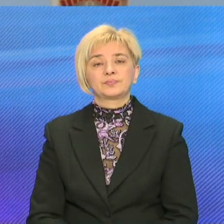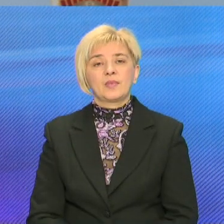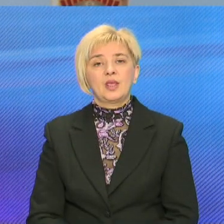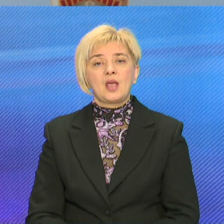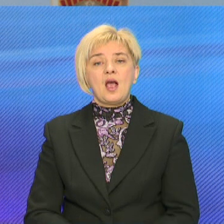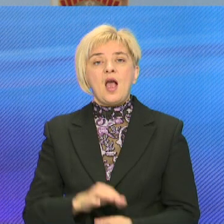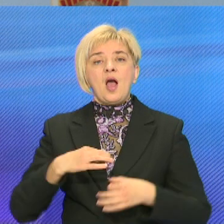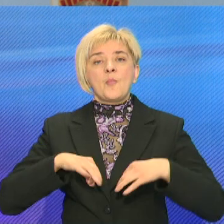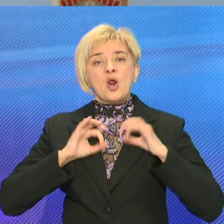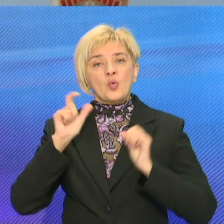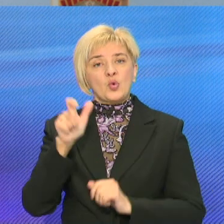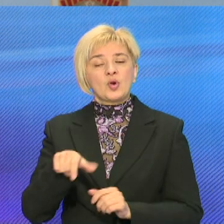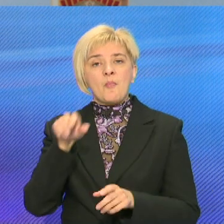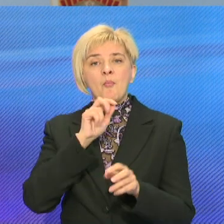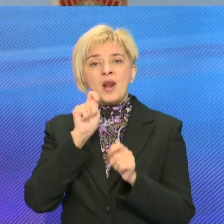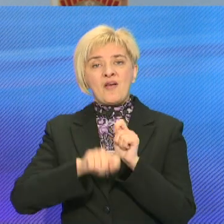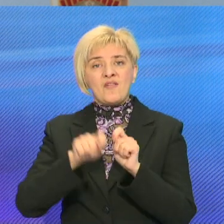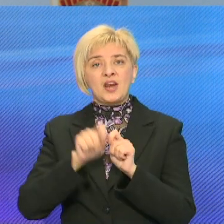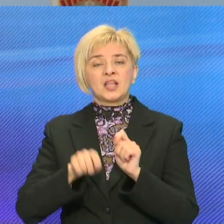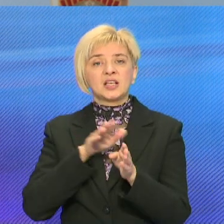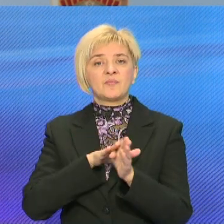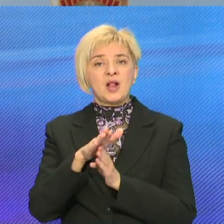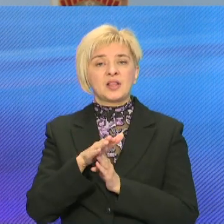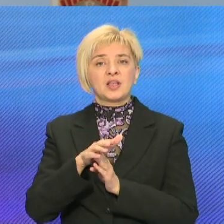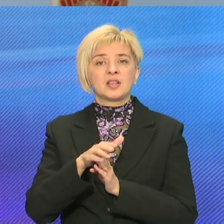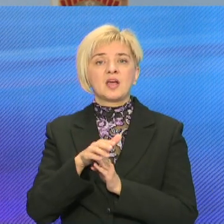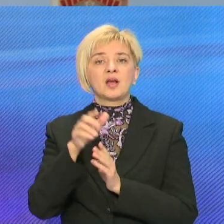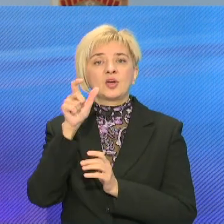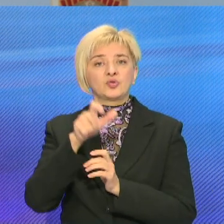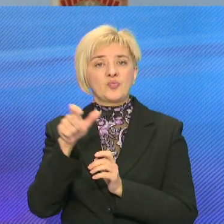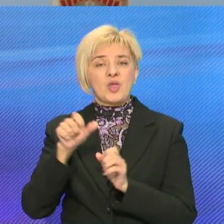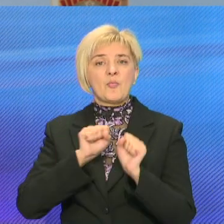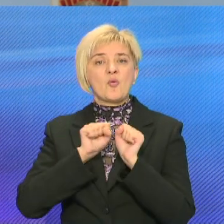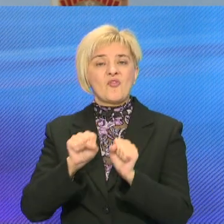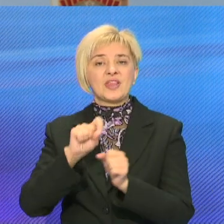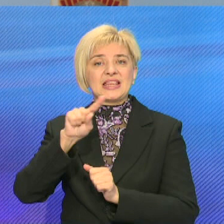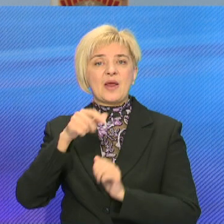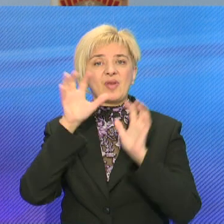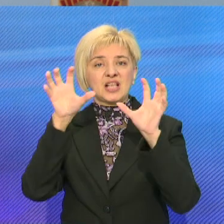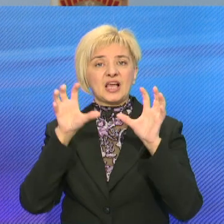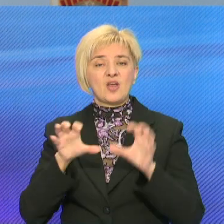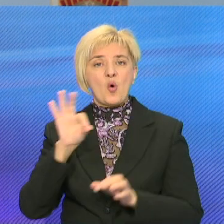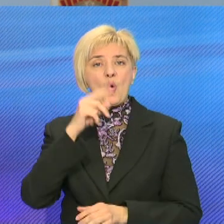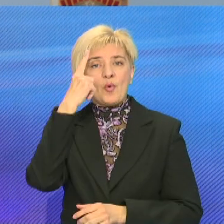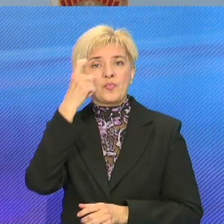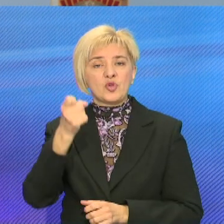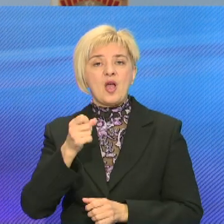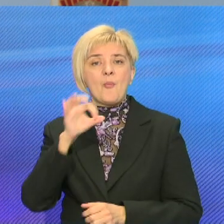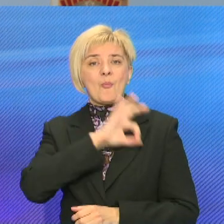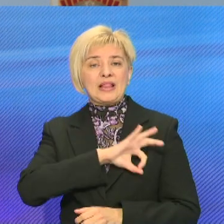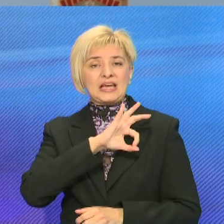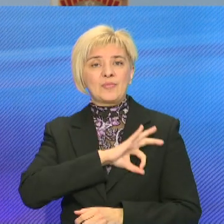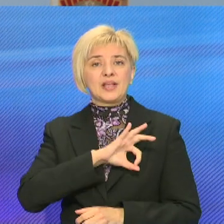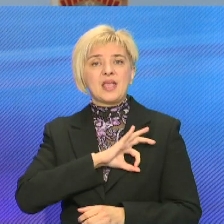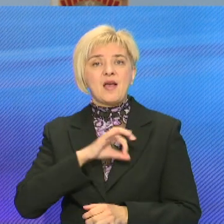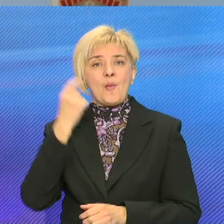Прокурорами проведена проверка исполнения субъектами профилактики требований законодательства о предупреждении потребления психоактивных